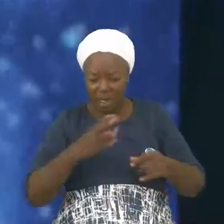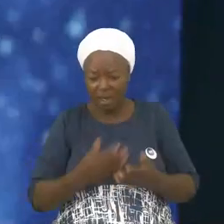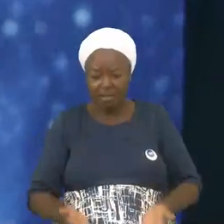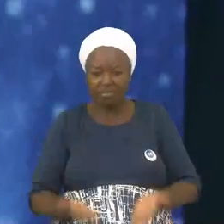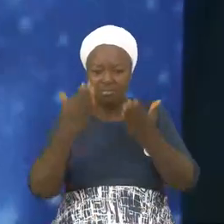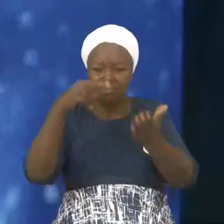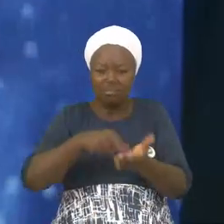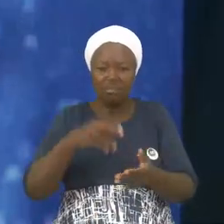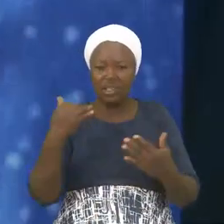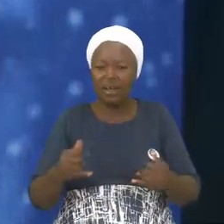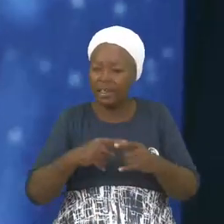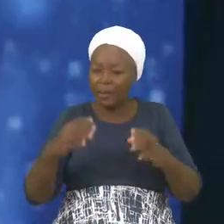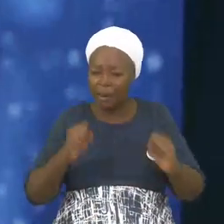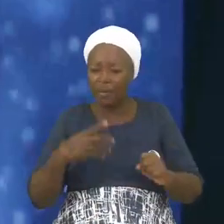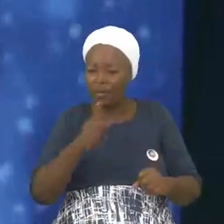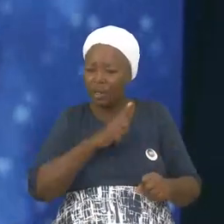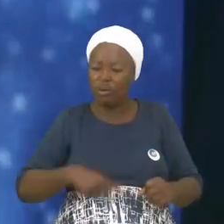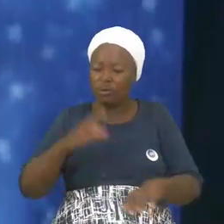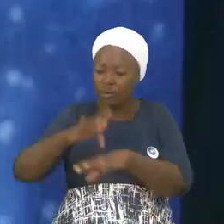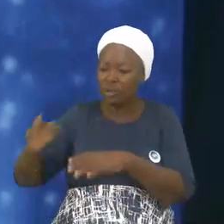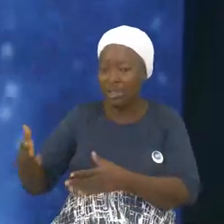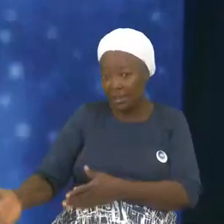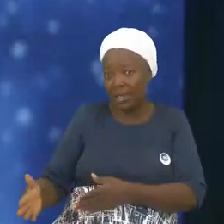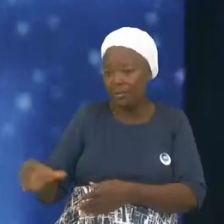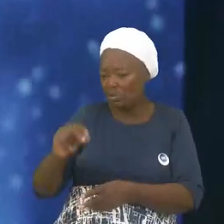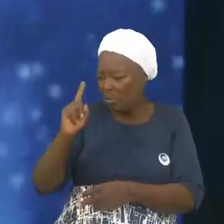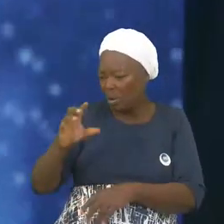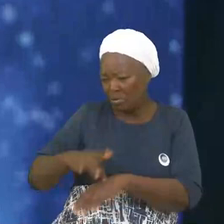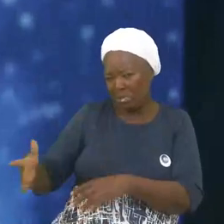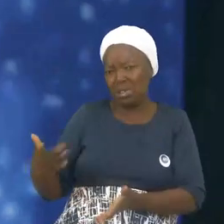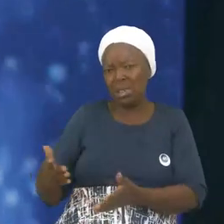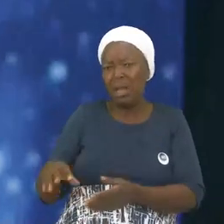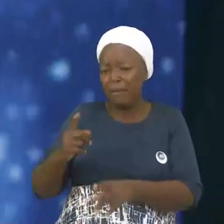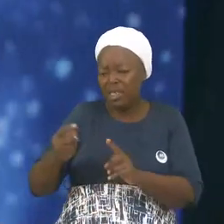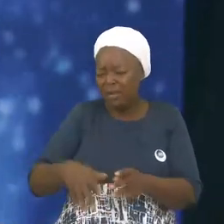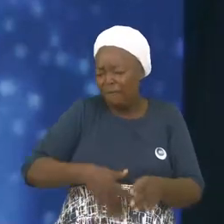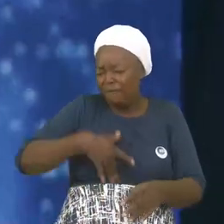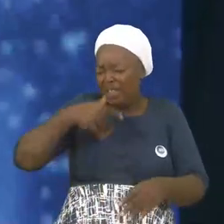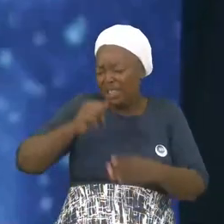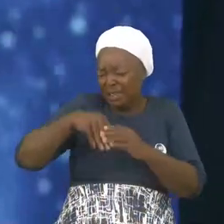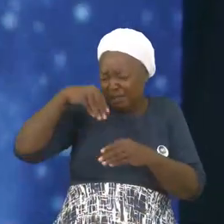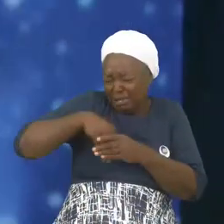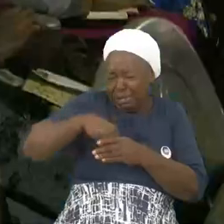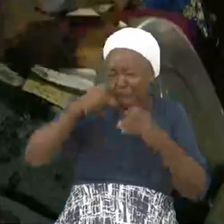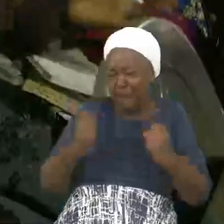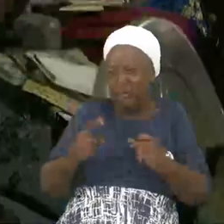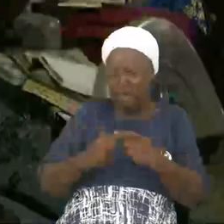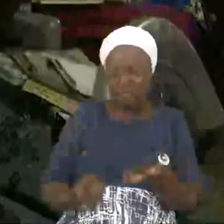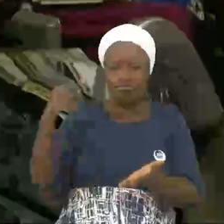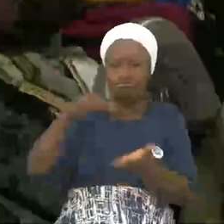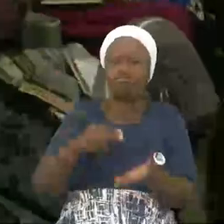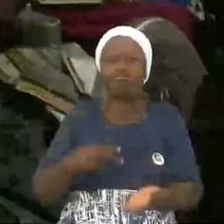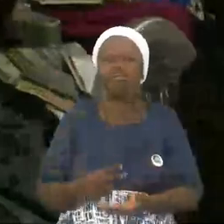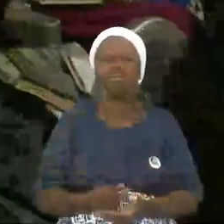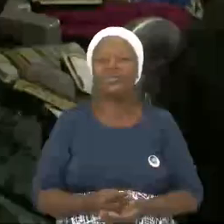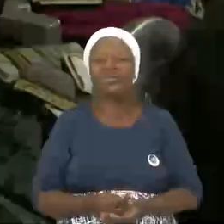sois guéri, lève-toi maintenant. Et la puissance de Dieu l'a touché là-bas. Personne n'est allé là-bas même. Elle a senti la